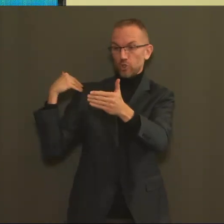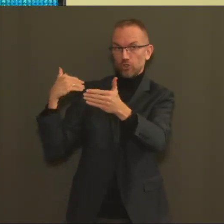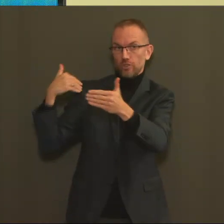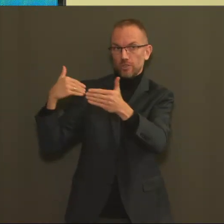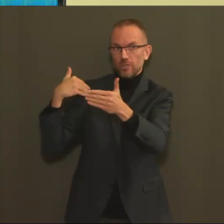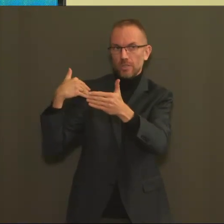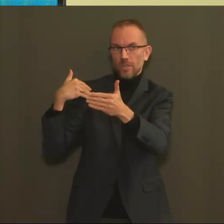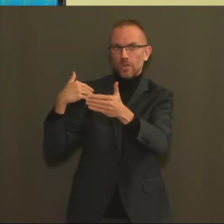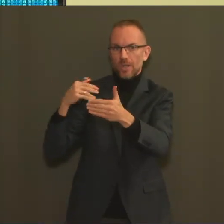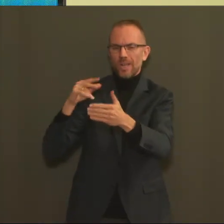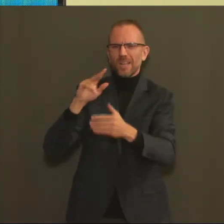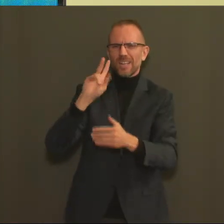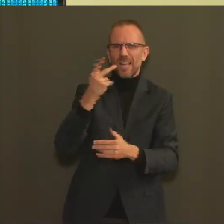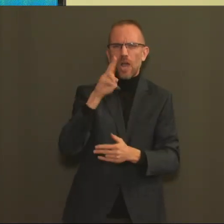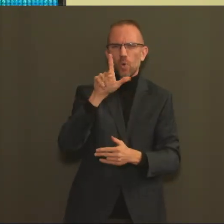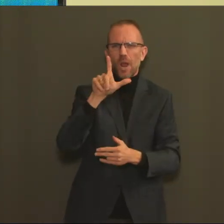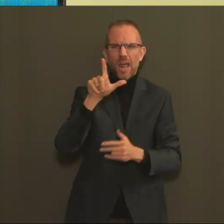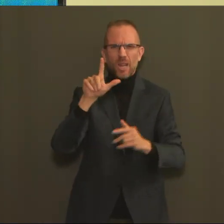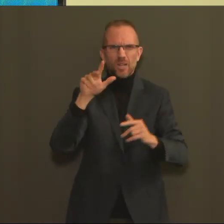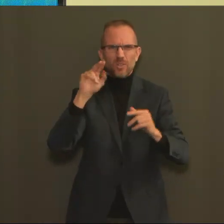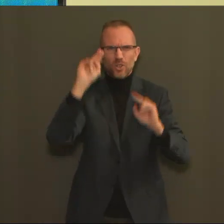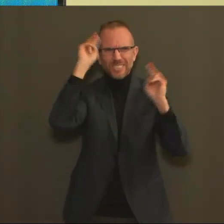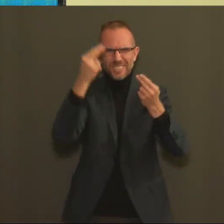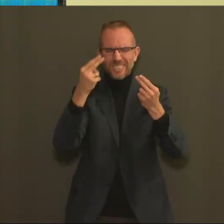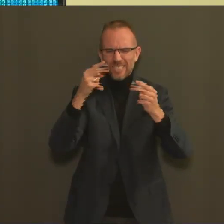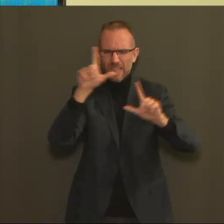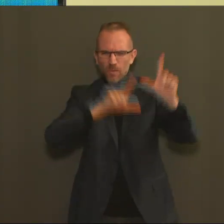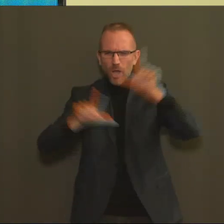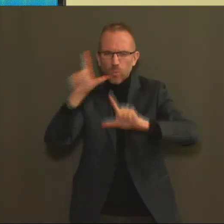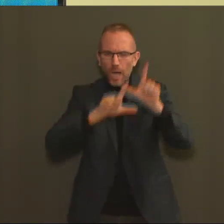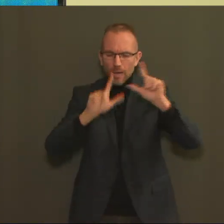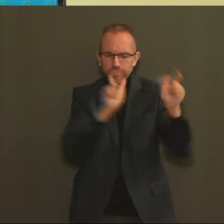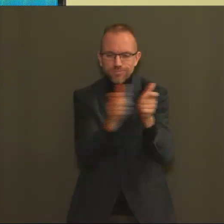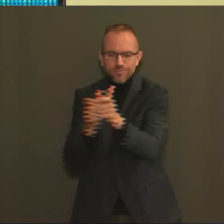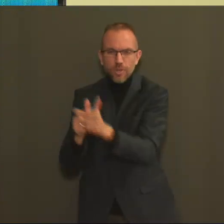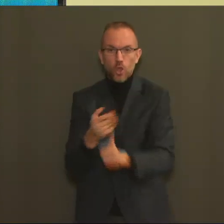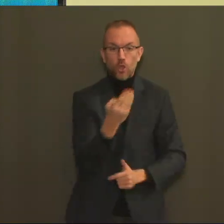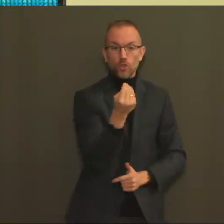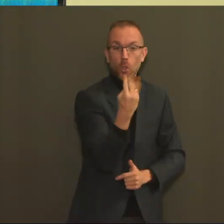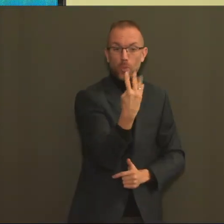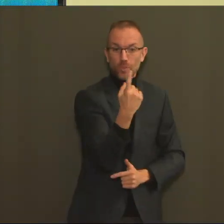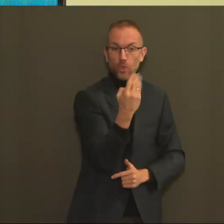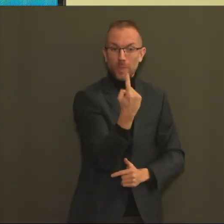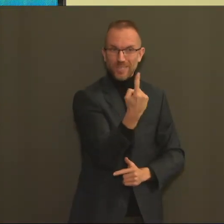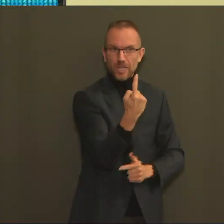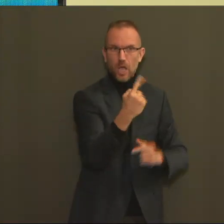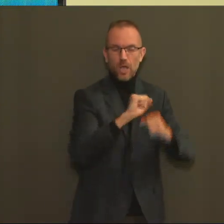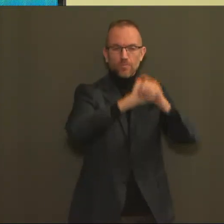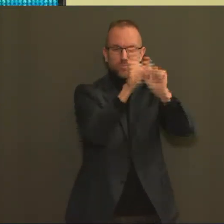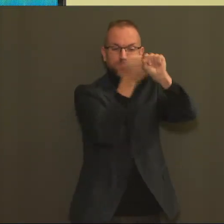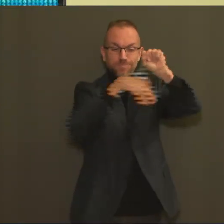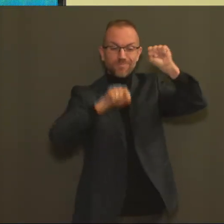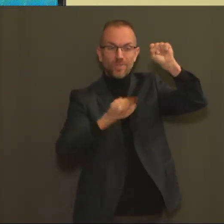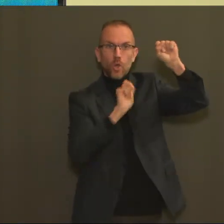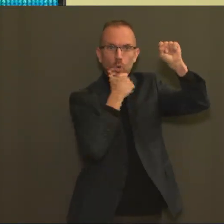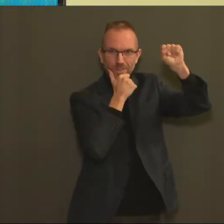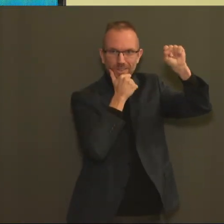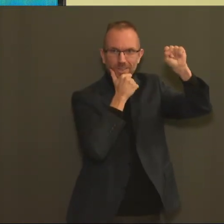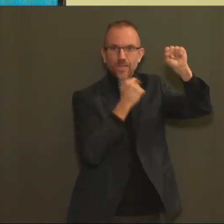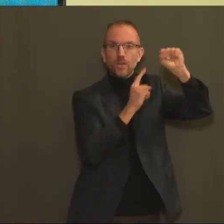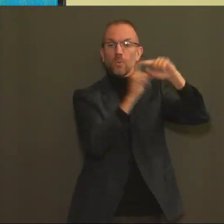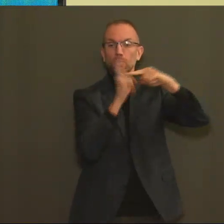van jan pieter niet in set marshal cid afrika zo shifa eddy vita bloem oh god